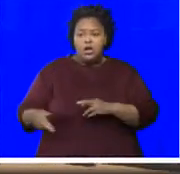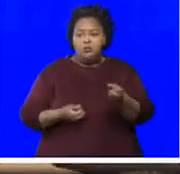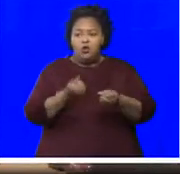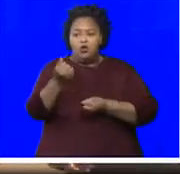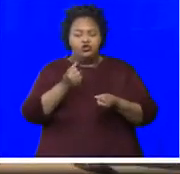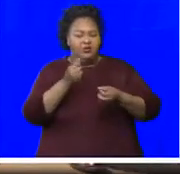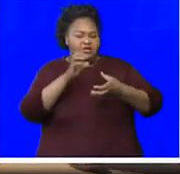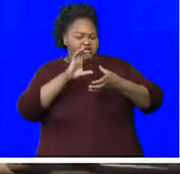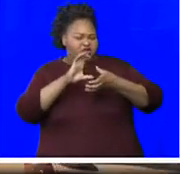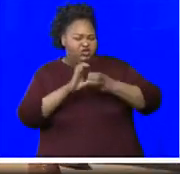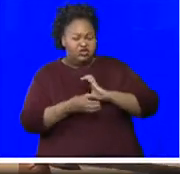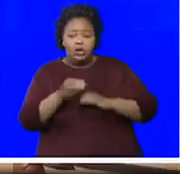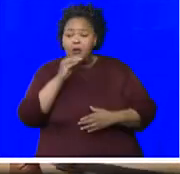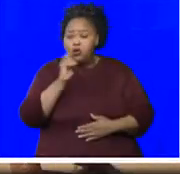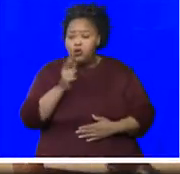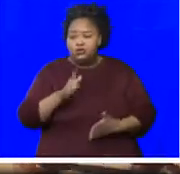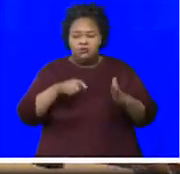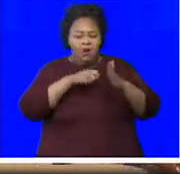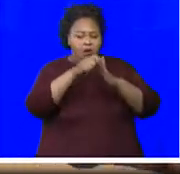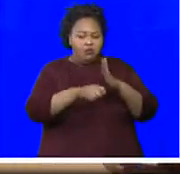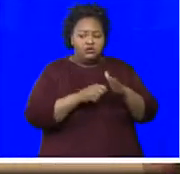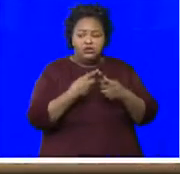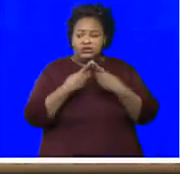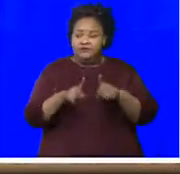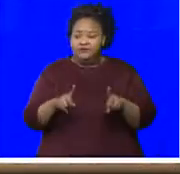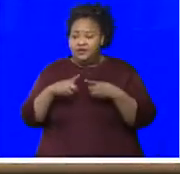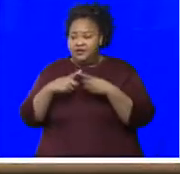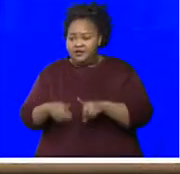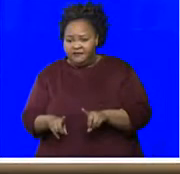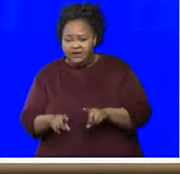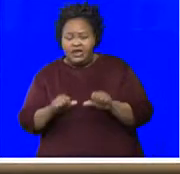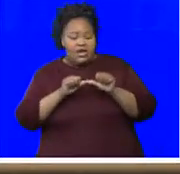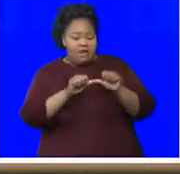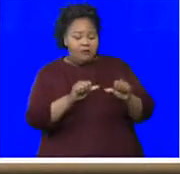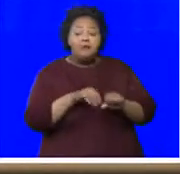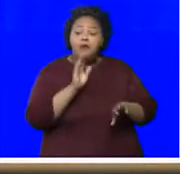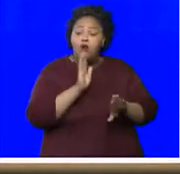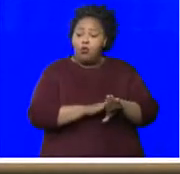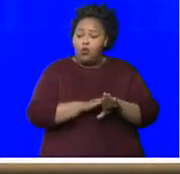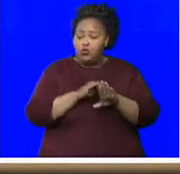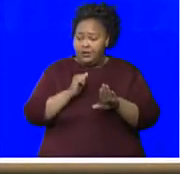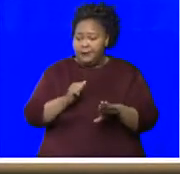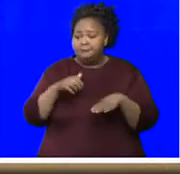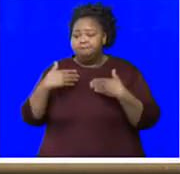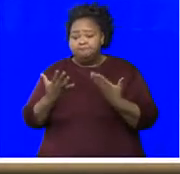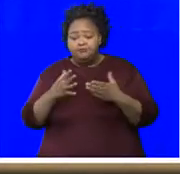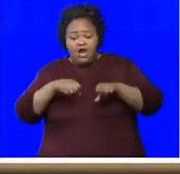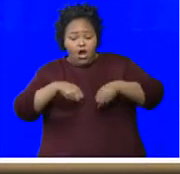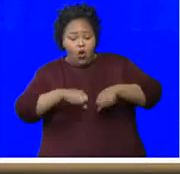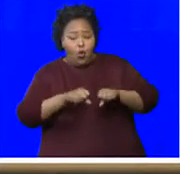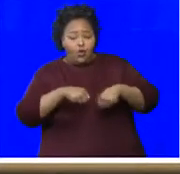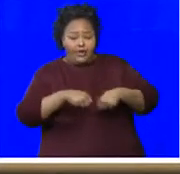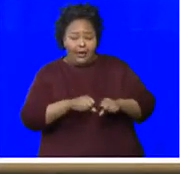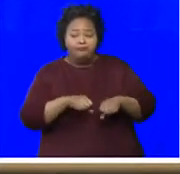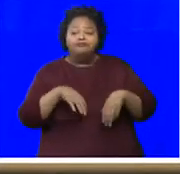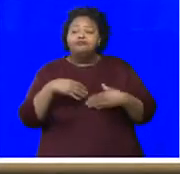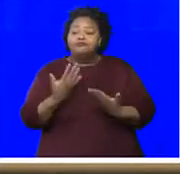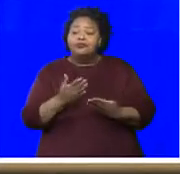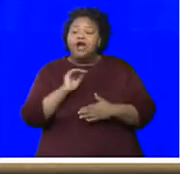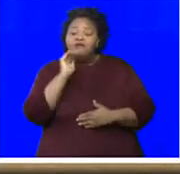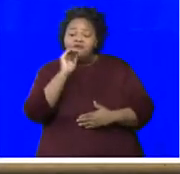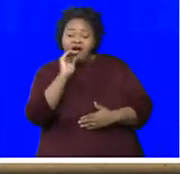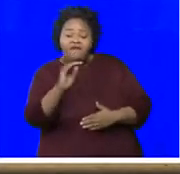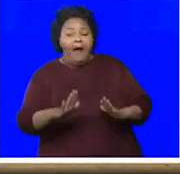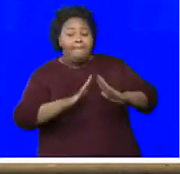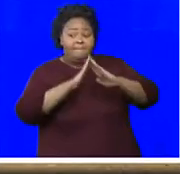lesibi ke bese kwenda kungasebenzeki imisebenti yenkundla ke yema libandla lenkundla ke linqonqothe etiko lotemsebenti lemkhulu nakuthutha